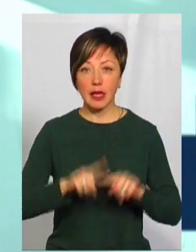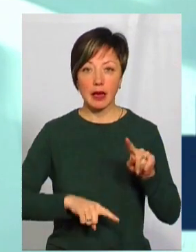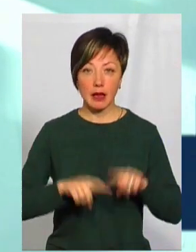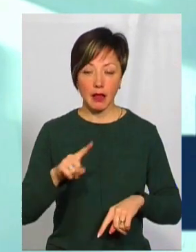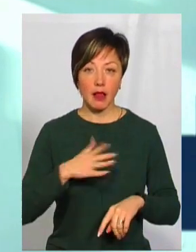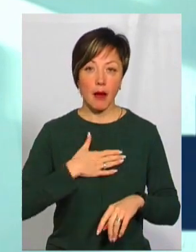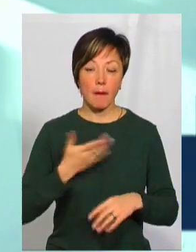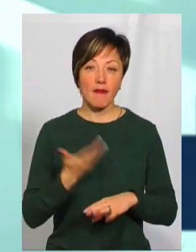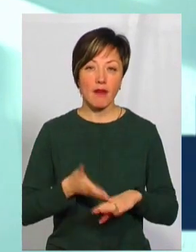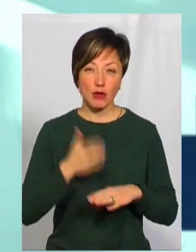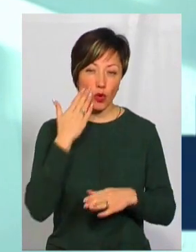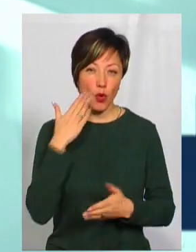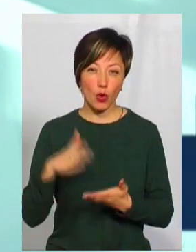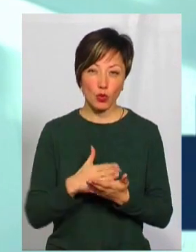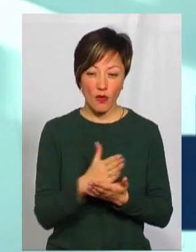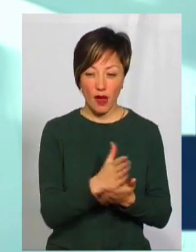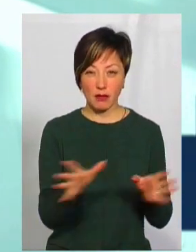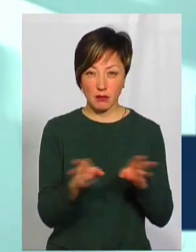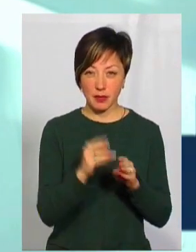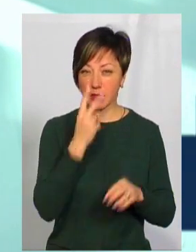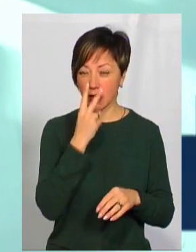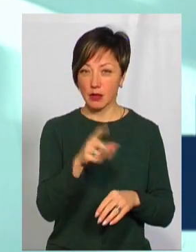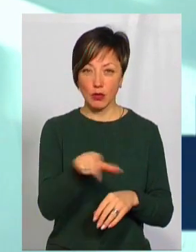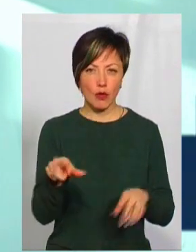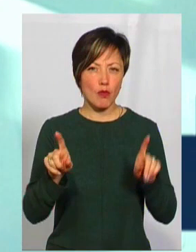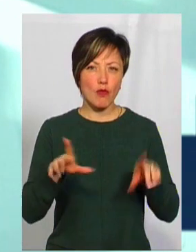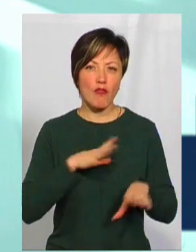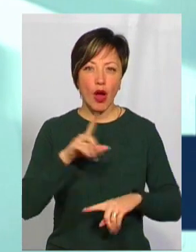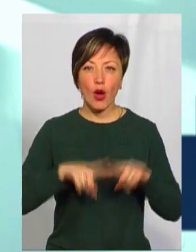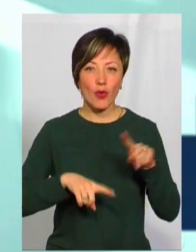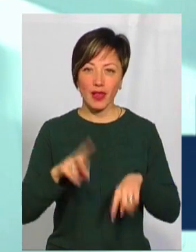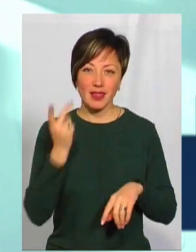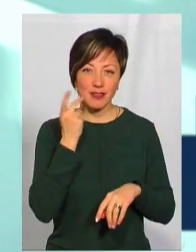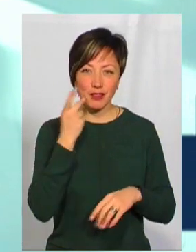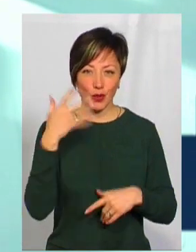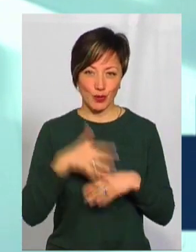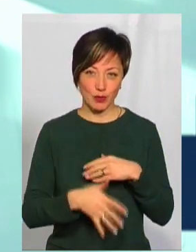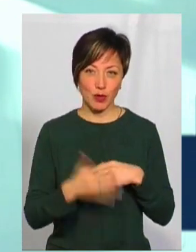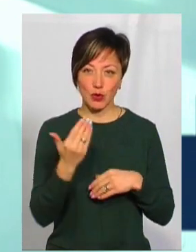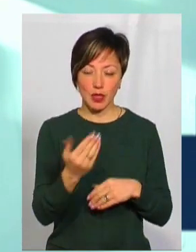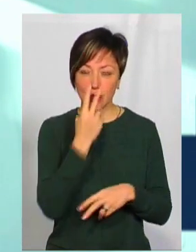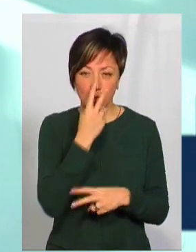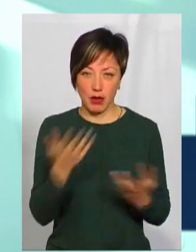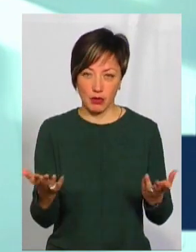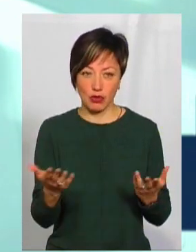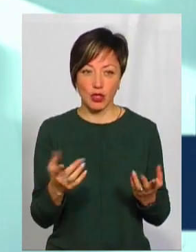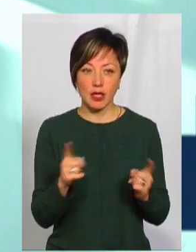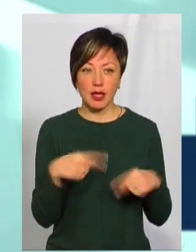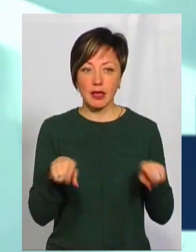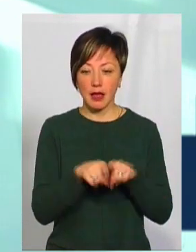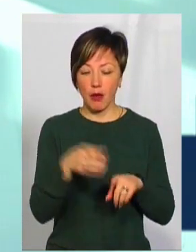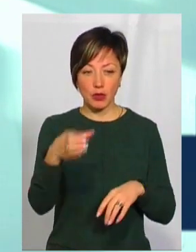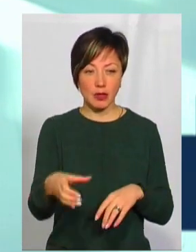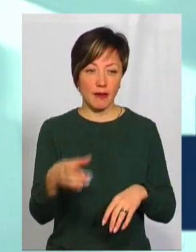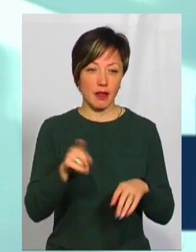рідне. Нам важко орієнтуватися з зрячими людьми. Нас буває, навіть родичі не зовсім не завжди розуміють, що ти не бачиш. Щось не так